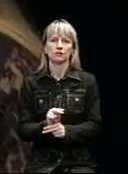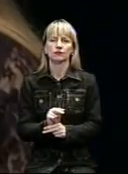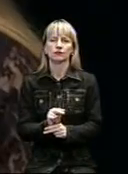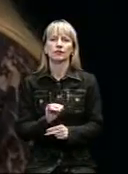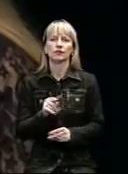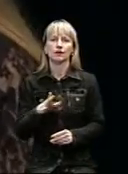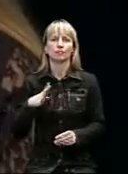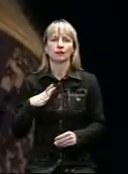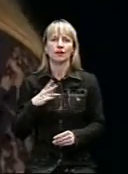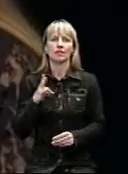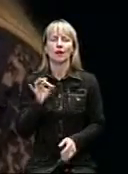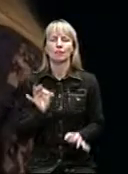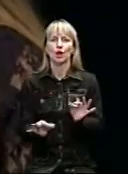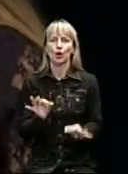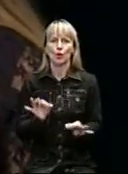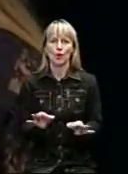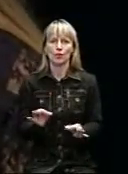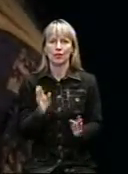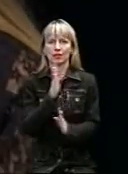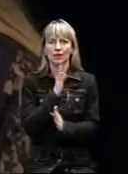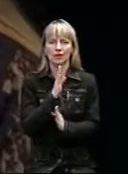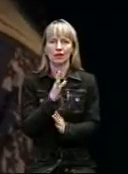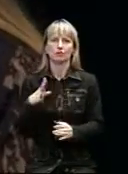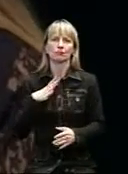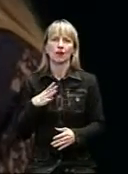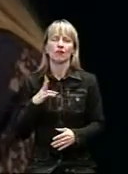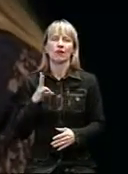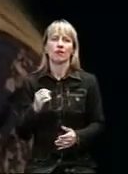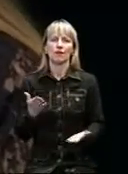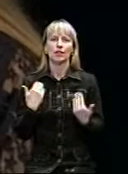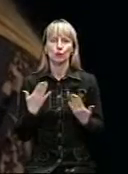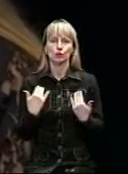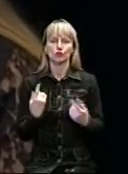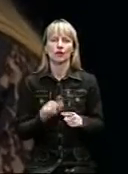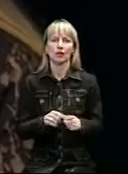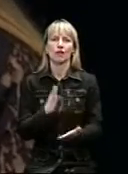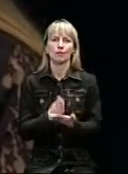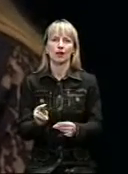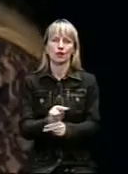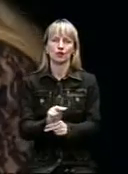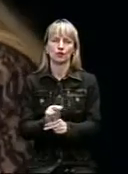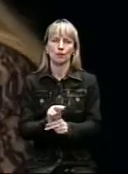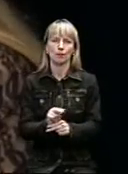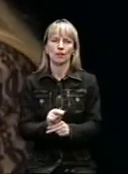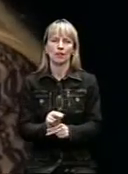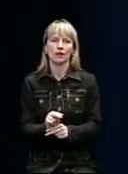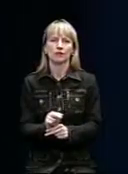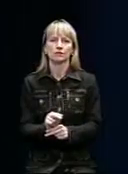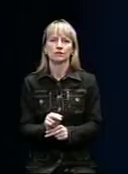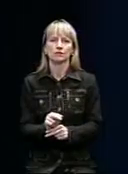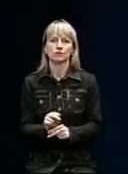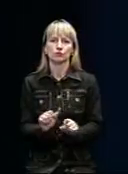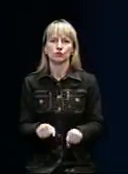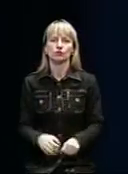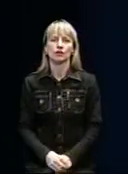ти побував чи на природі, як був на відпочинку. Тому це має терапевтичний ефект. А це правда, що от